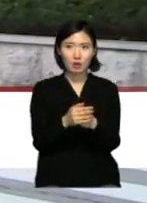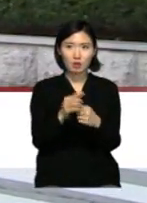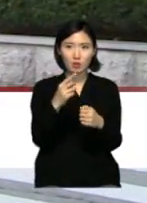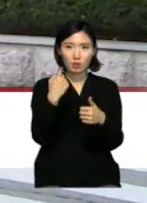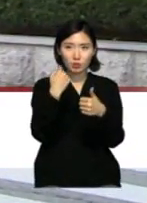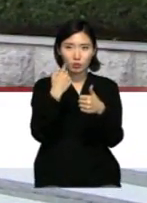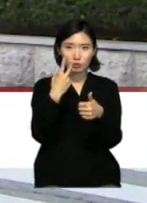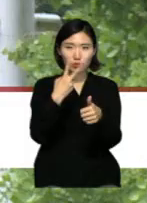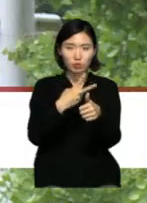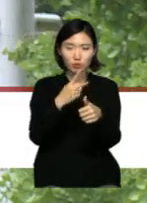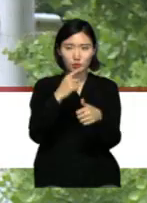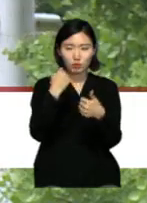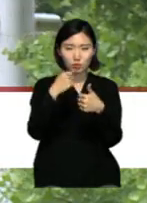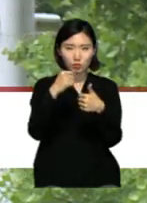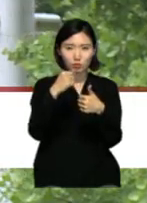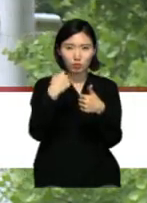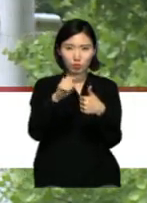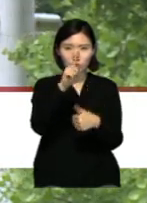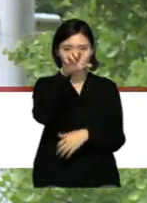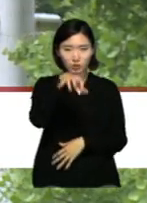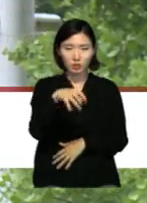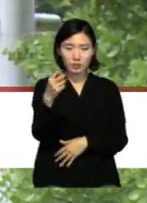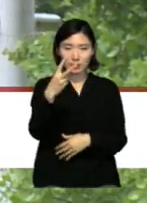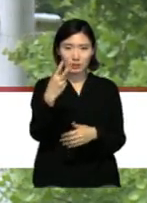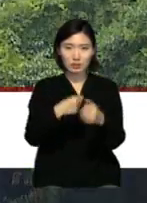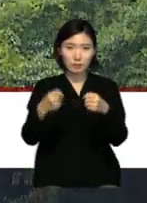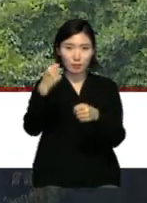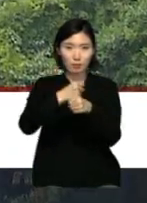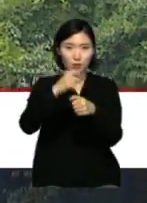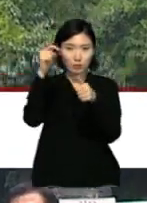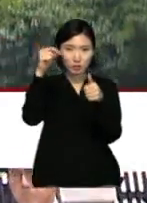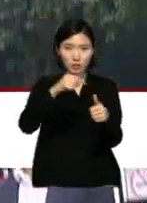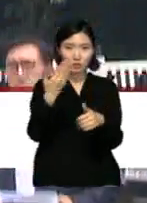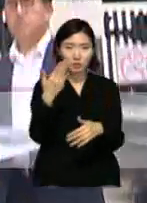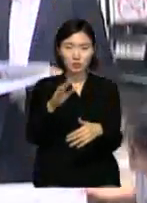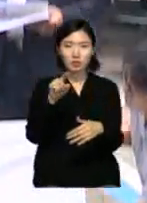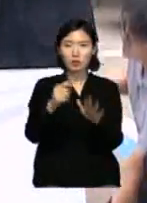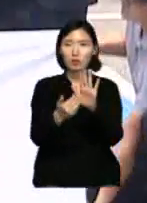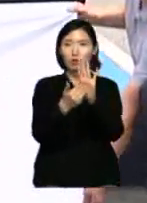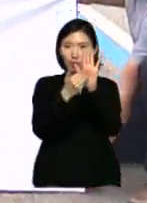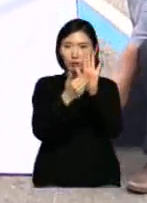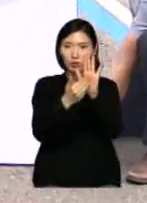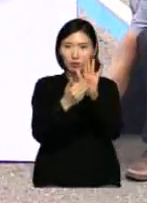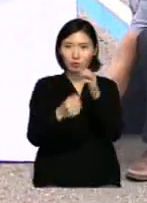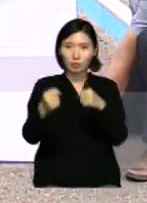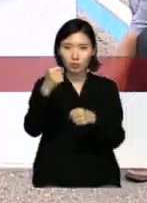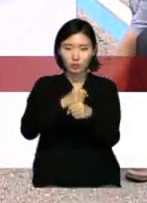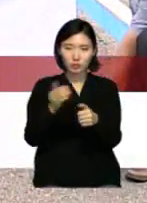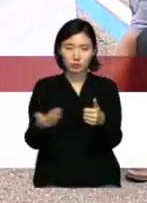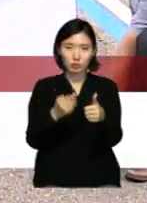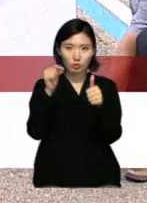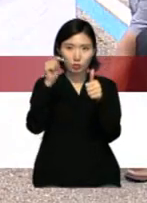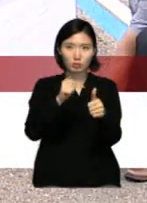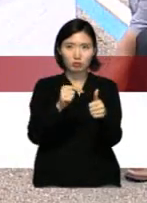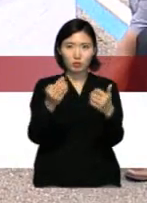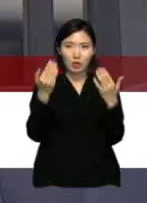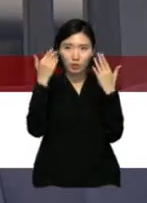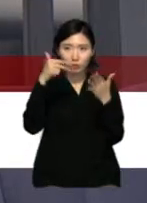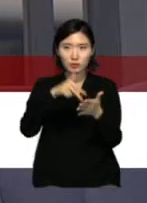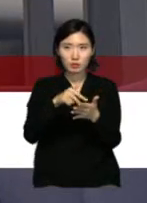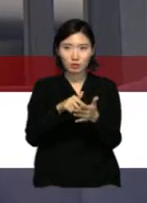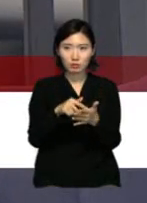교육청이 한 씨에 대한 복직 명령을 내렸지만 이마저도 거부. 시의 교육위원들의 복직 촉구에도 학교는